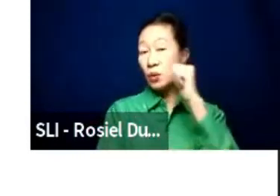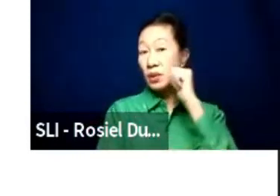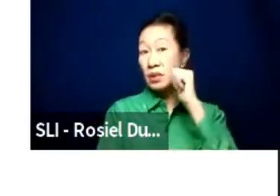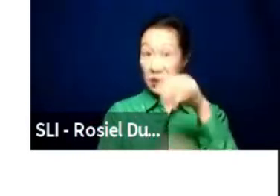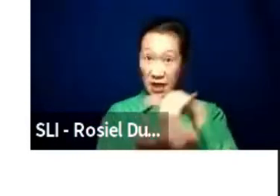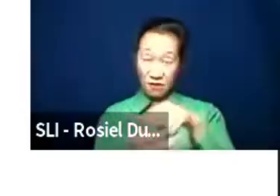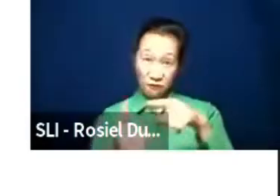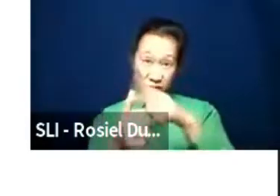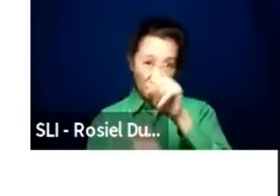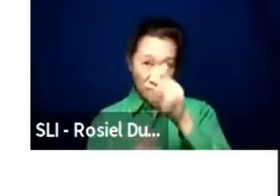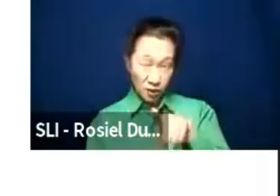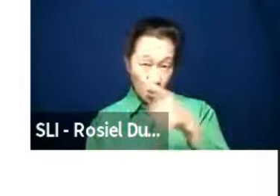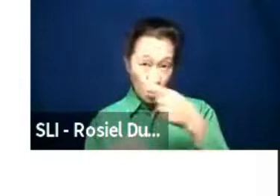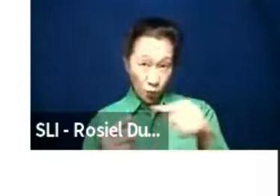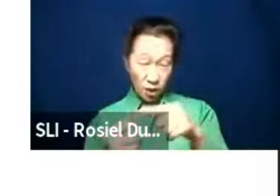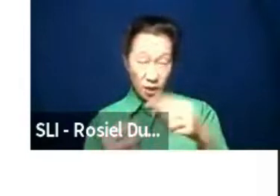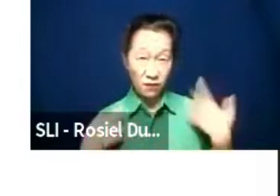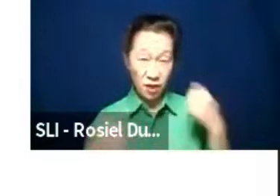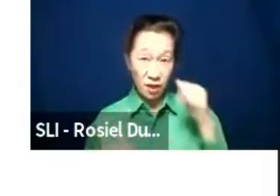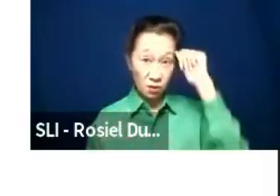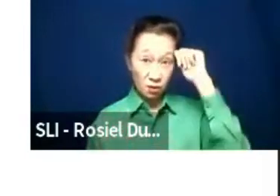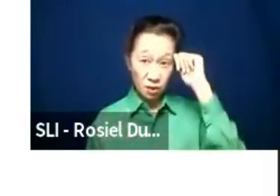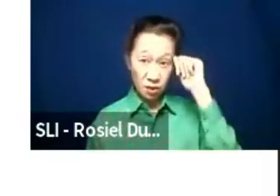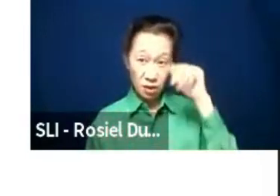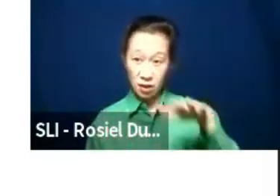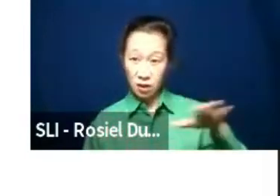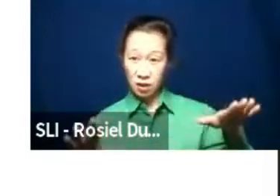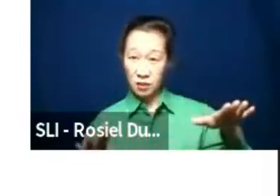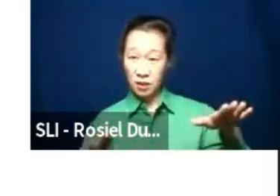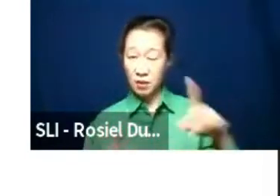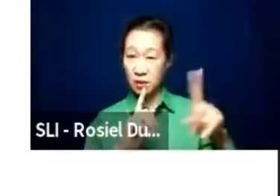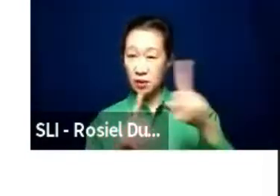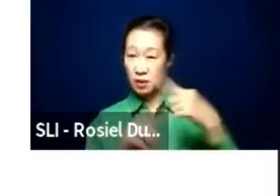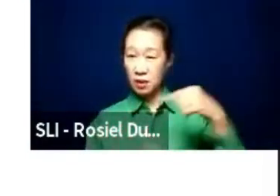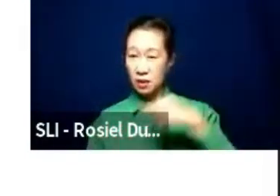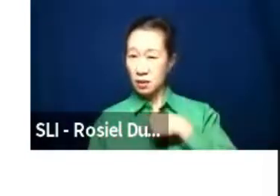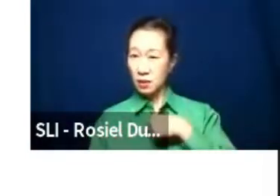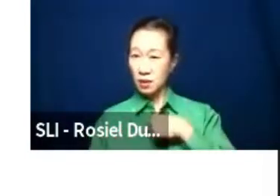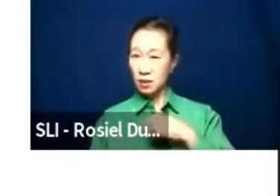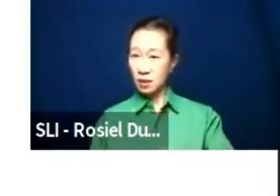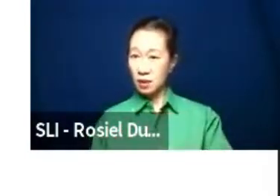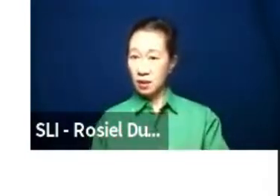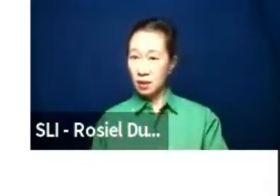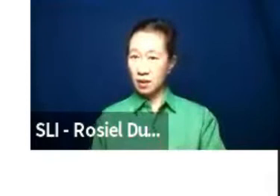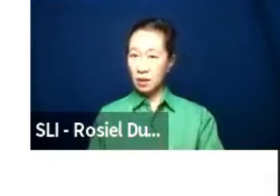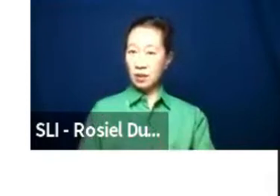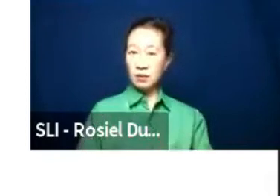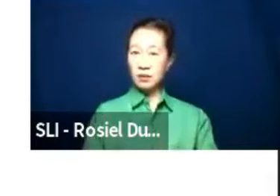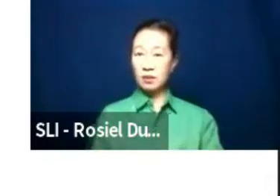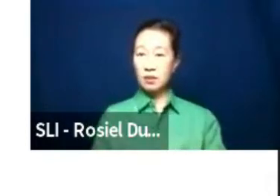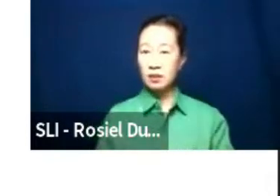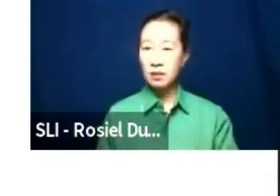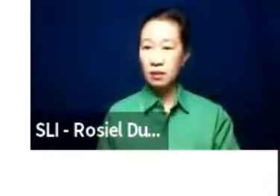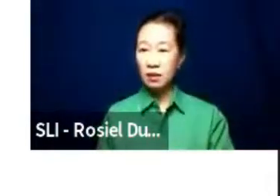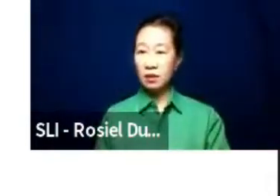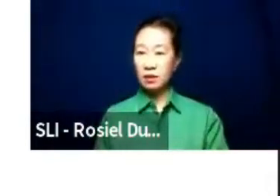nating tinatanong pag meron na tayong mga adult na anak, no? Makipag-usap tayo sa ating mga kumare, or kumpare, anong trabaho